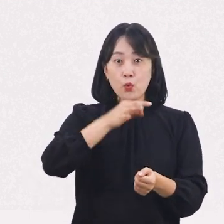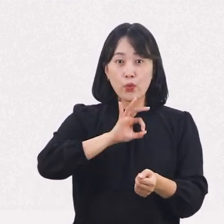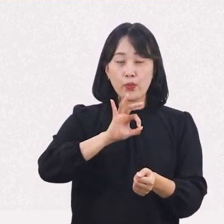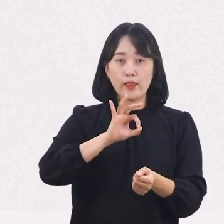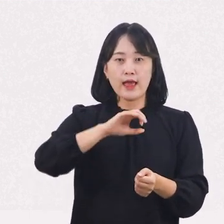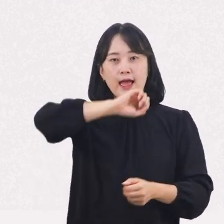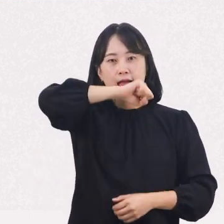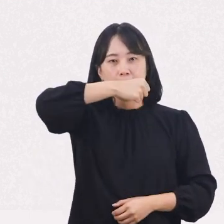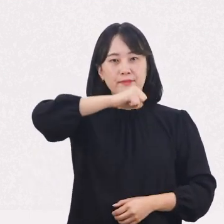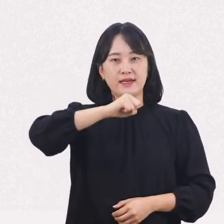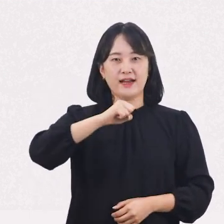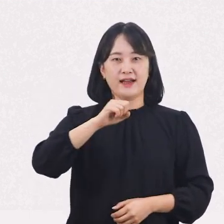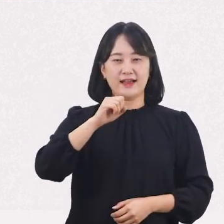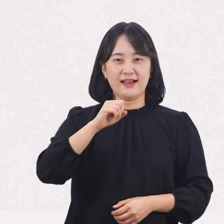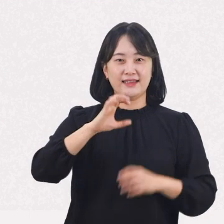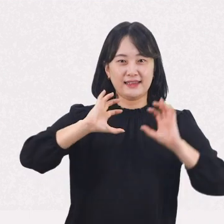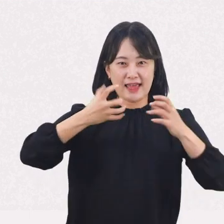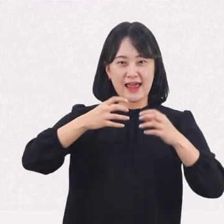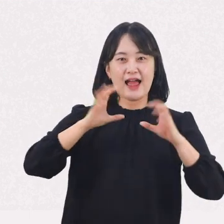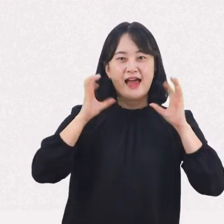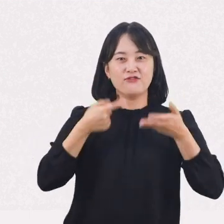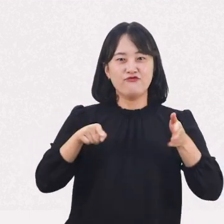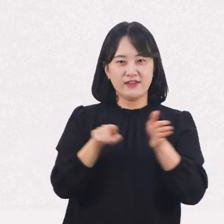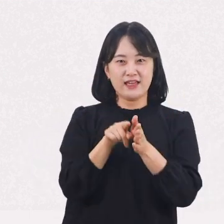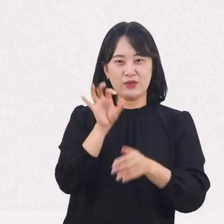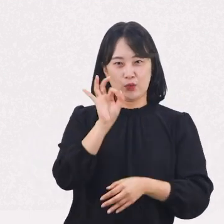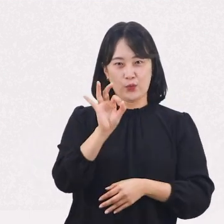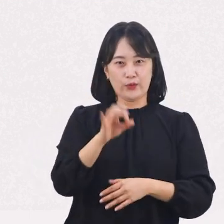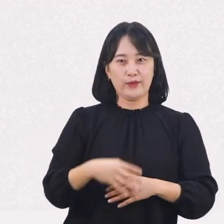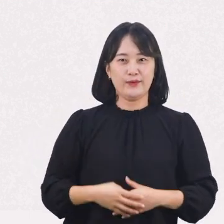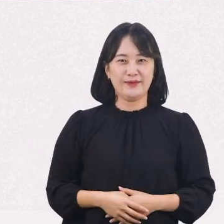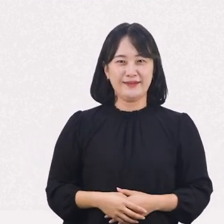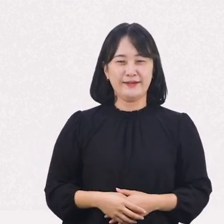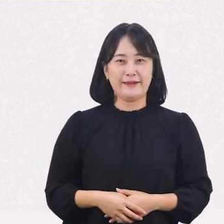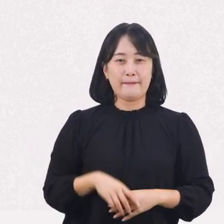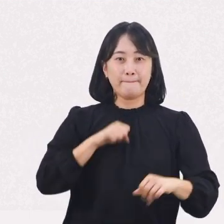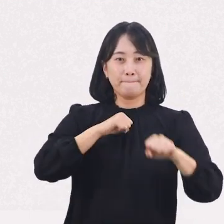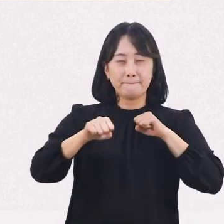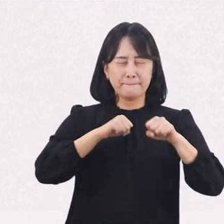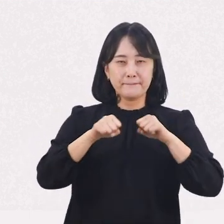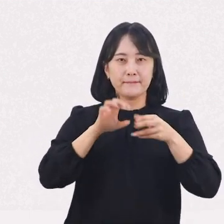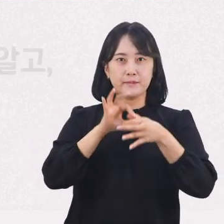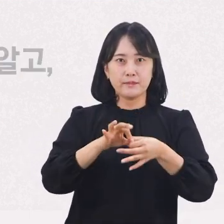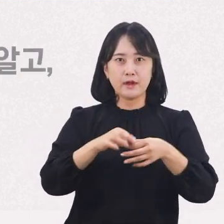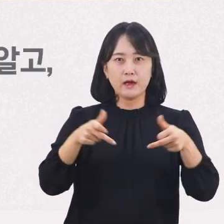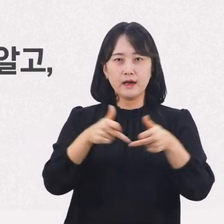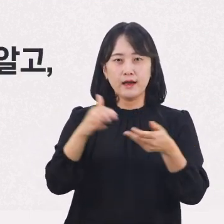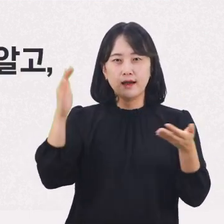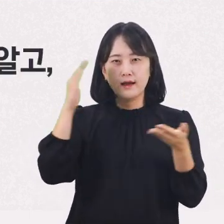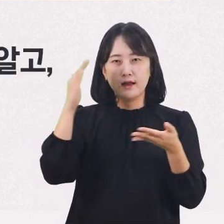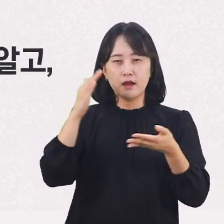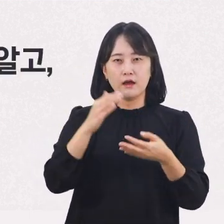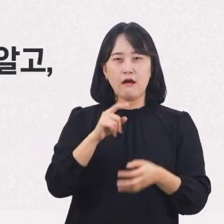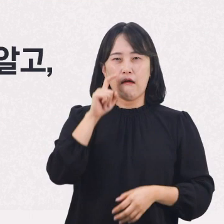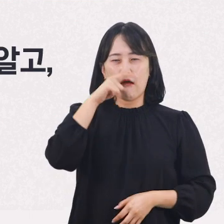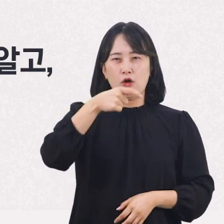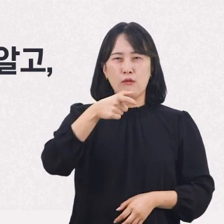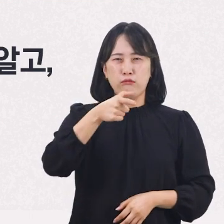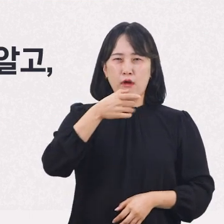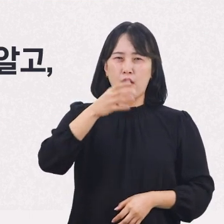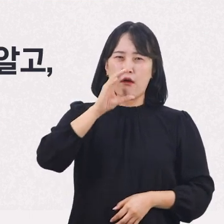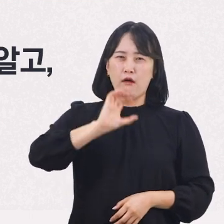아프리카 어린이를 위한 기부금으로 사용하였습니다. 이 활동을 통해 장애 학생들은 오염된 물을 마시고